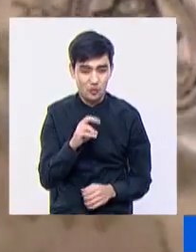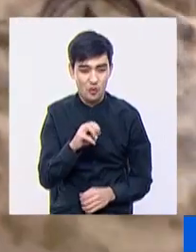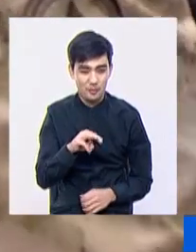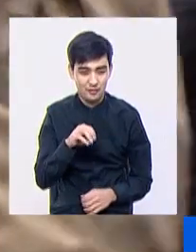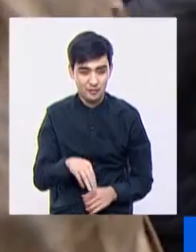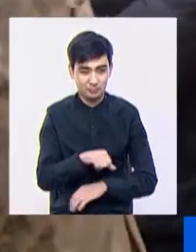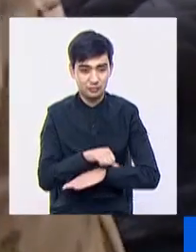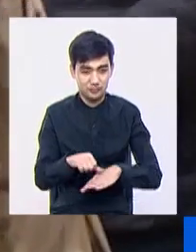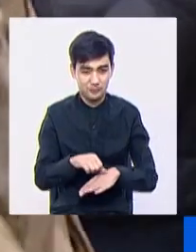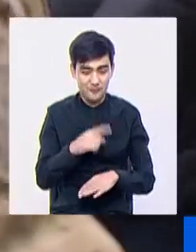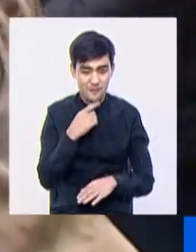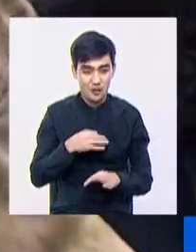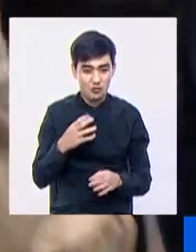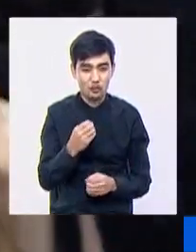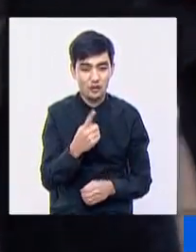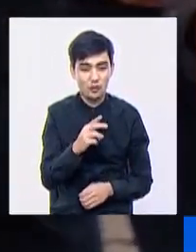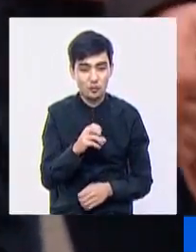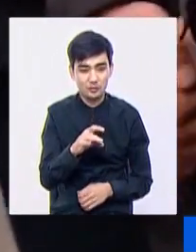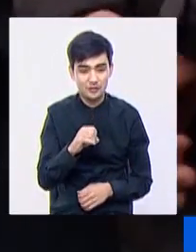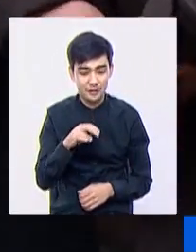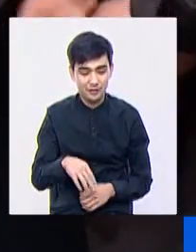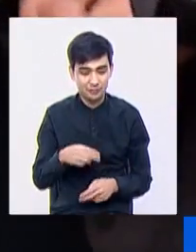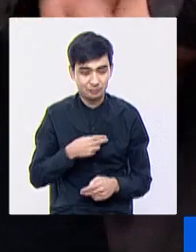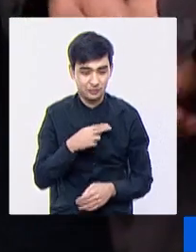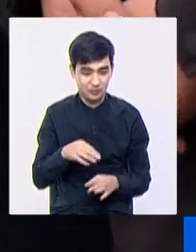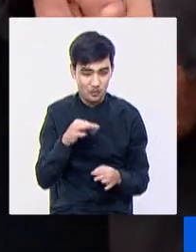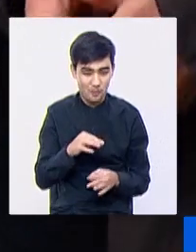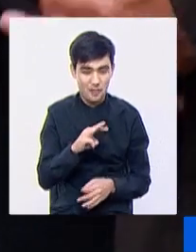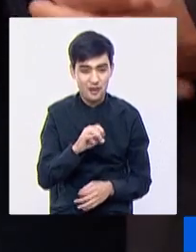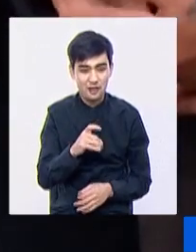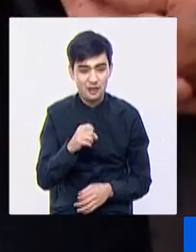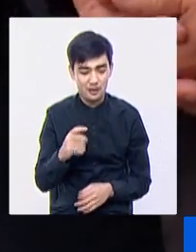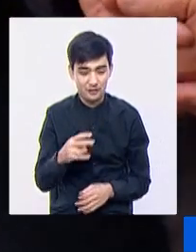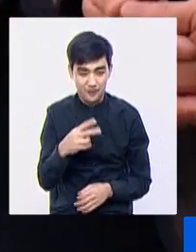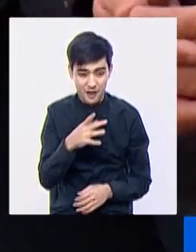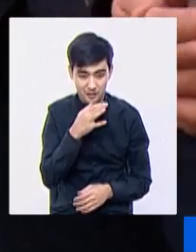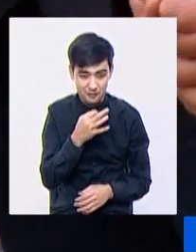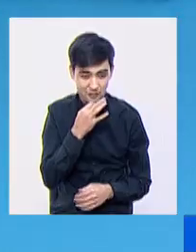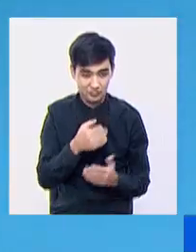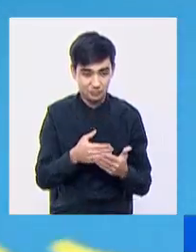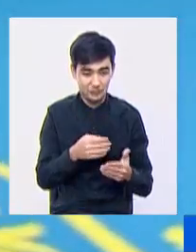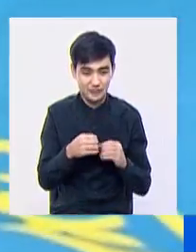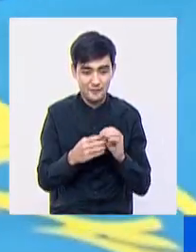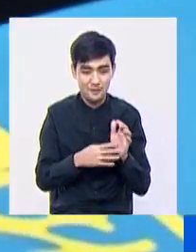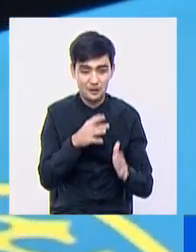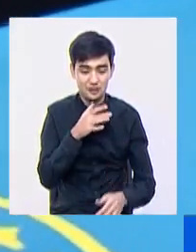шекара академиясының тағы бір курсанты шабуыл кезінде қаза тапқан Бітім Мейірхан 20-ға да толмапты.